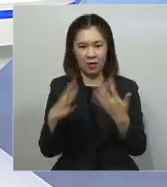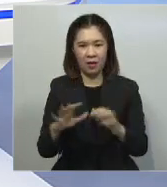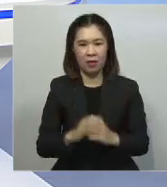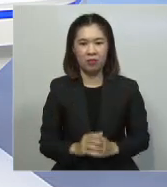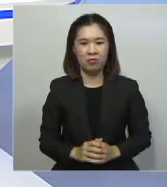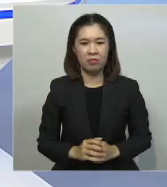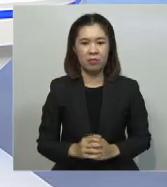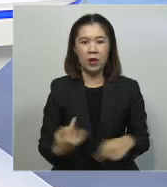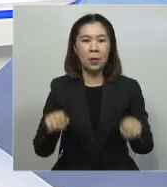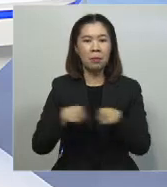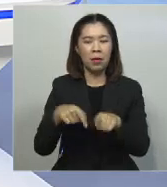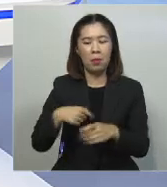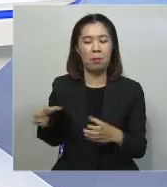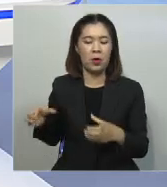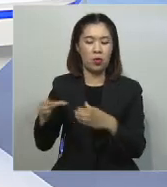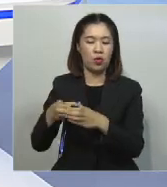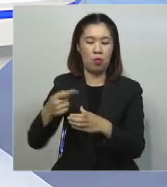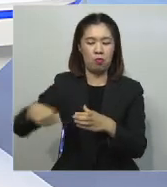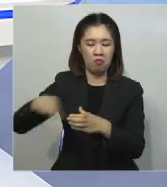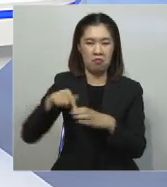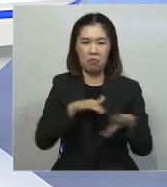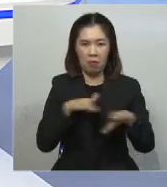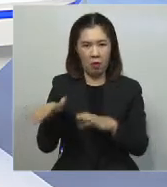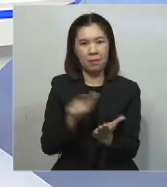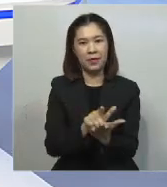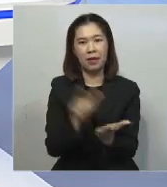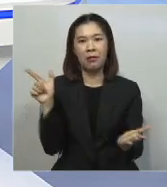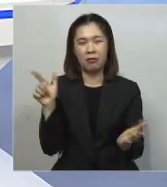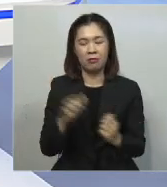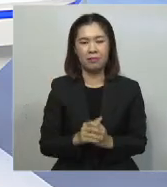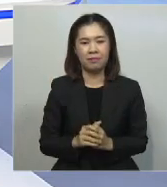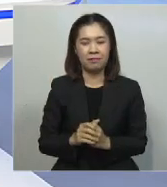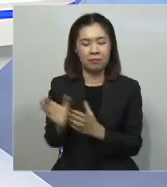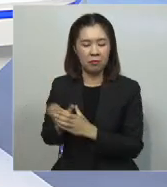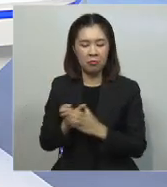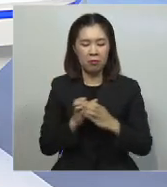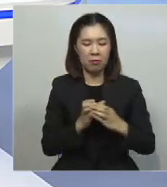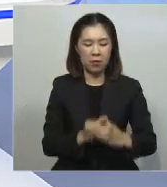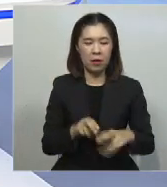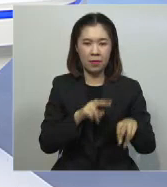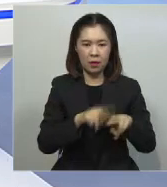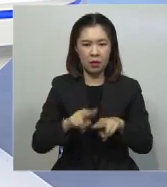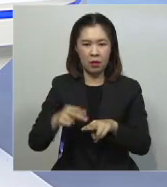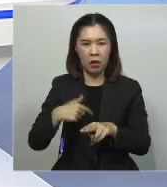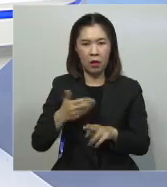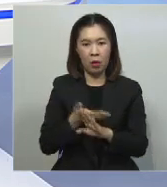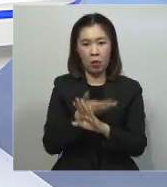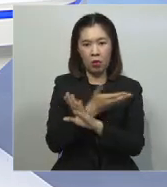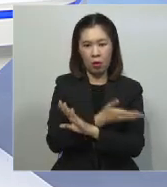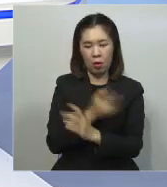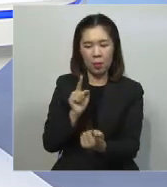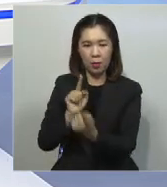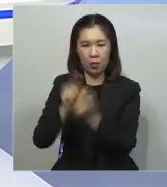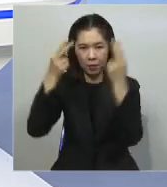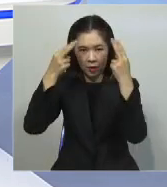ากฏออกมาเป็นการเหมือนแท็กทีมลาออกพร้อมกันเลยนะคะ ก่อนที่จะลงมาแถลงข่าวกับสื่อมวลชนก็เดินทางขึ้นตึกไปพูดคุยกับท่านนายก